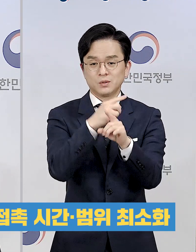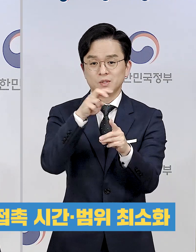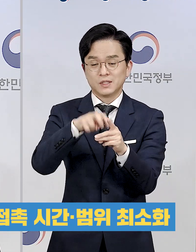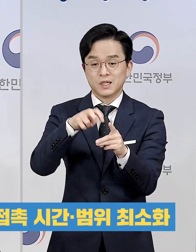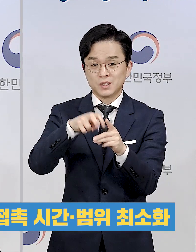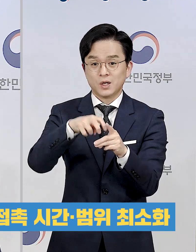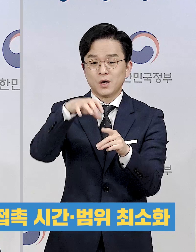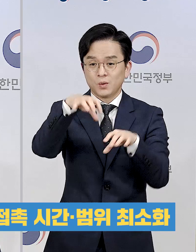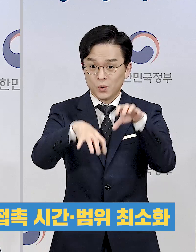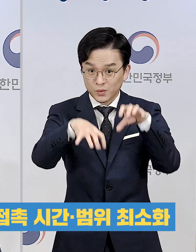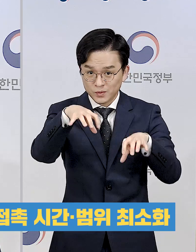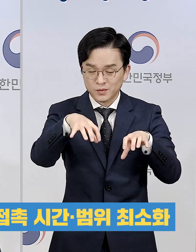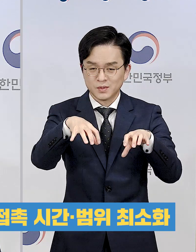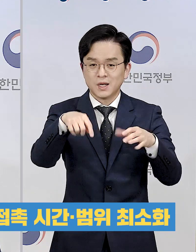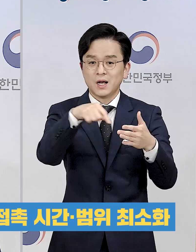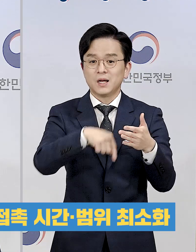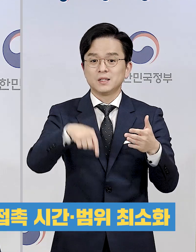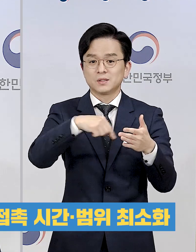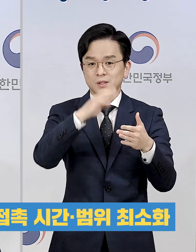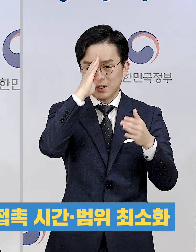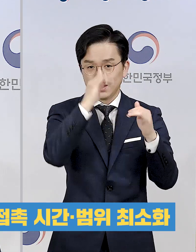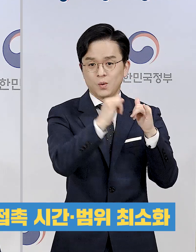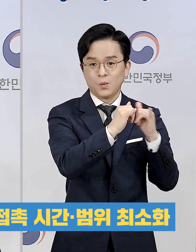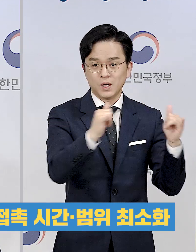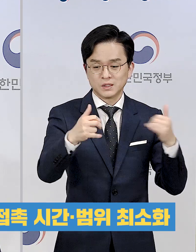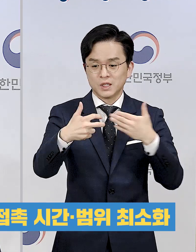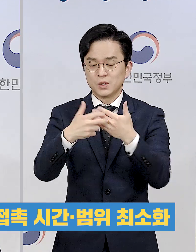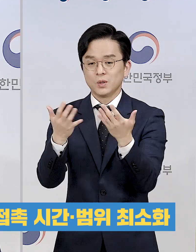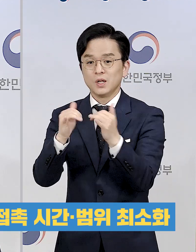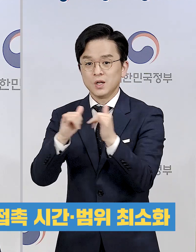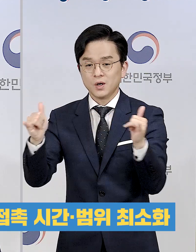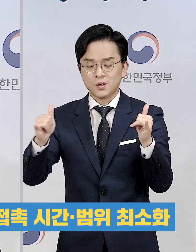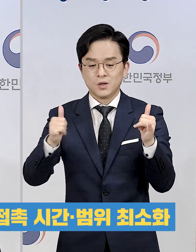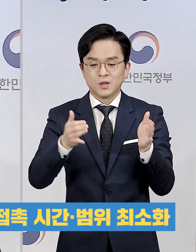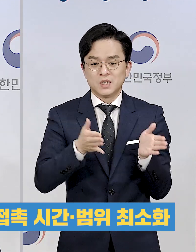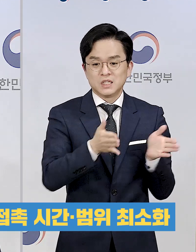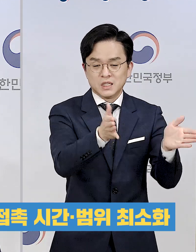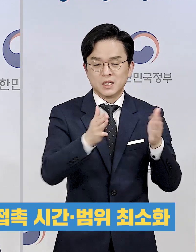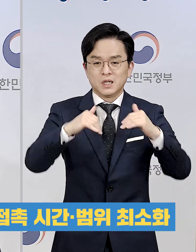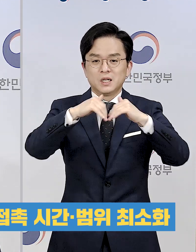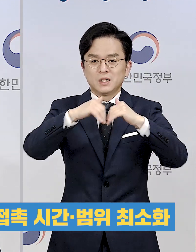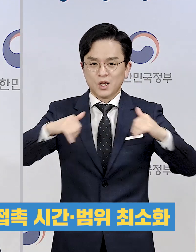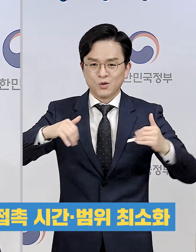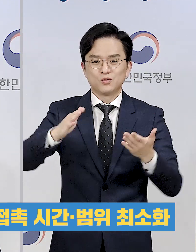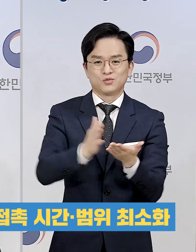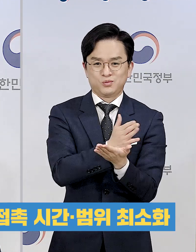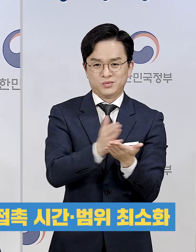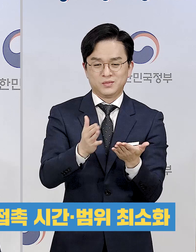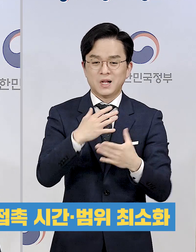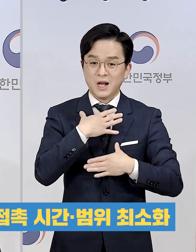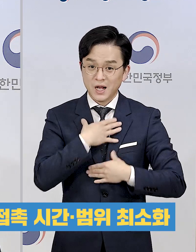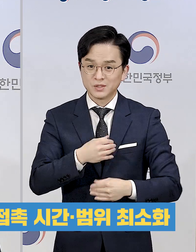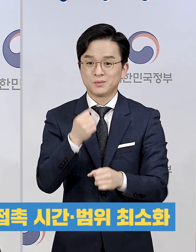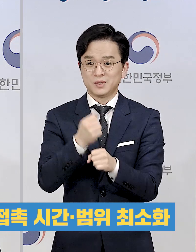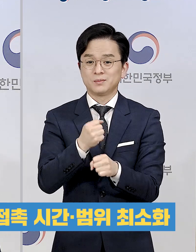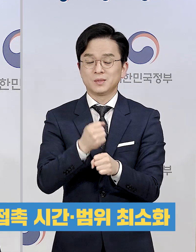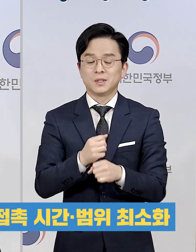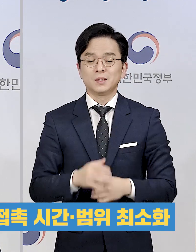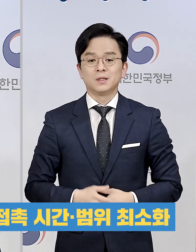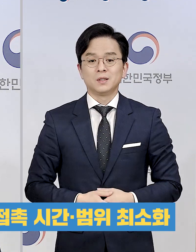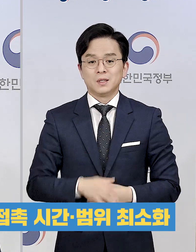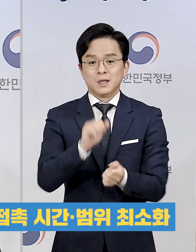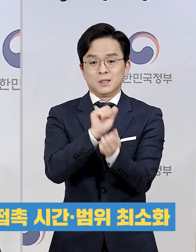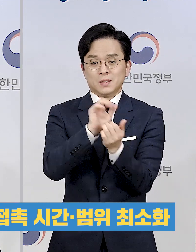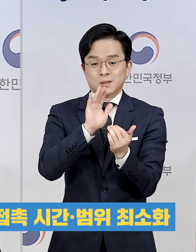전담병원, 생활치료센터 등 확진자 치료기관에서는 환자와 의료 인력의 동선이 구분된 안전지대를 확보할 수 있도록 할